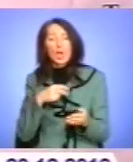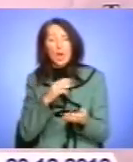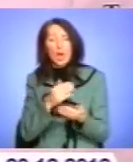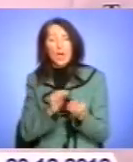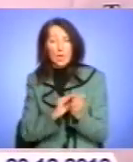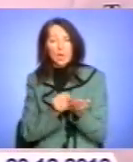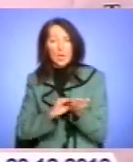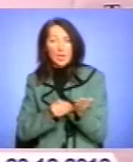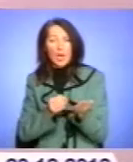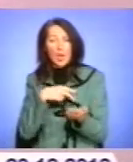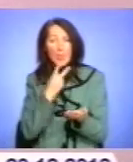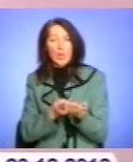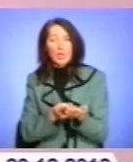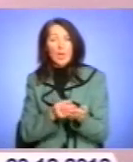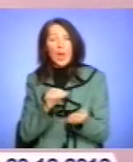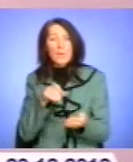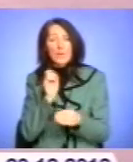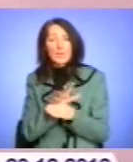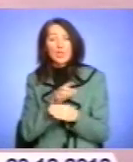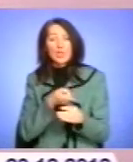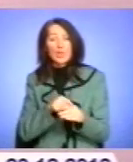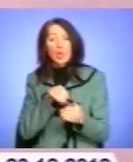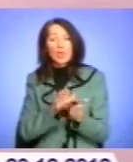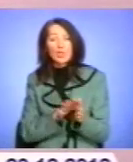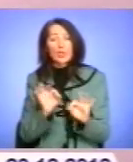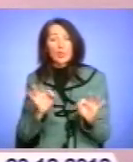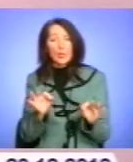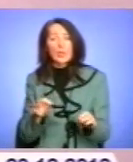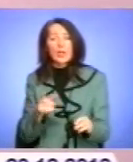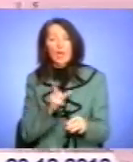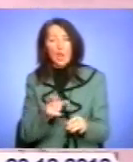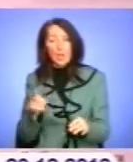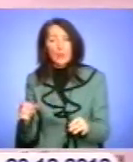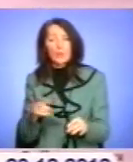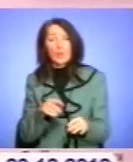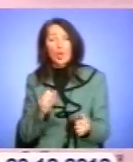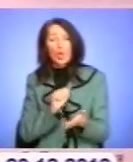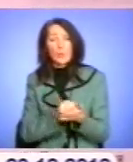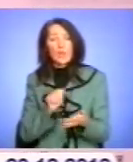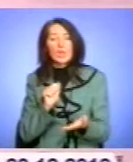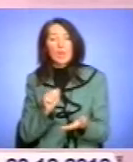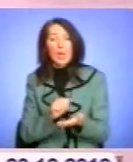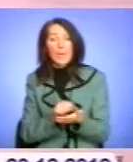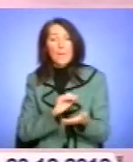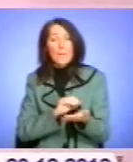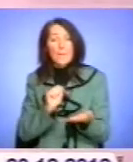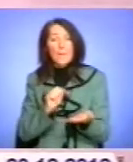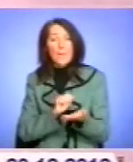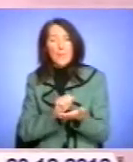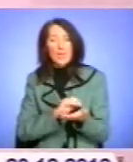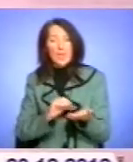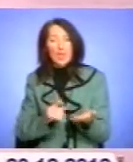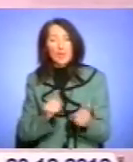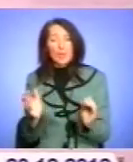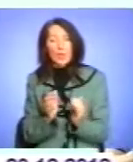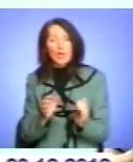цього анотованого реєстру описів інформувати широкі кола громадськості про документальні матеріали, що зберігаються в Державному архіві